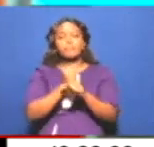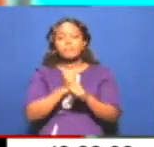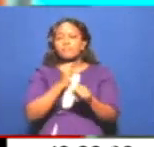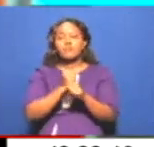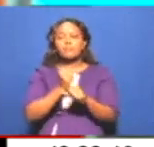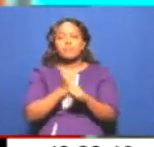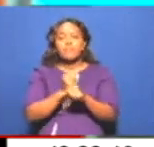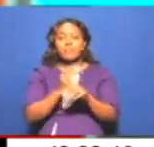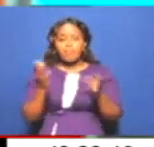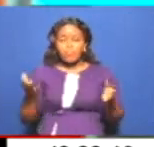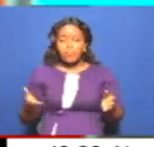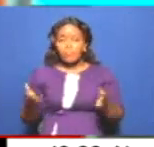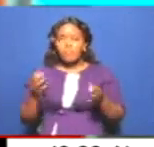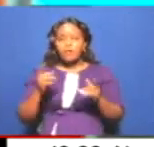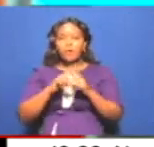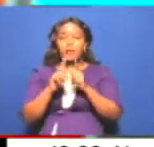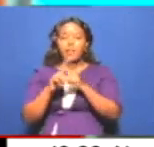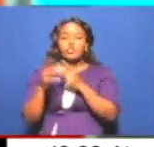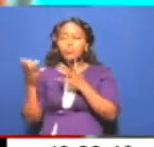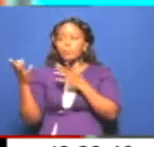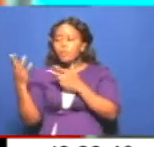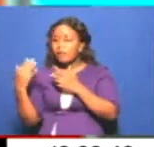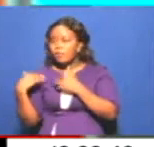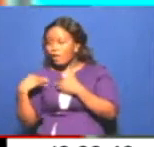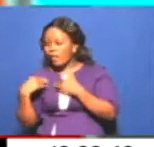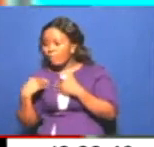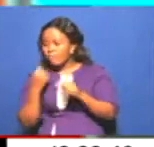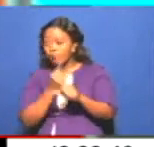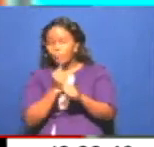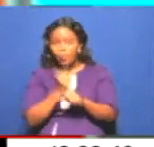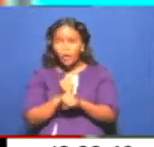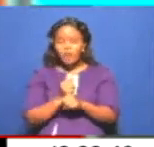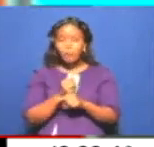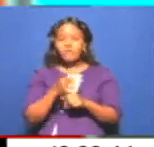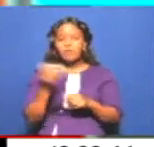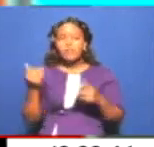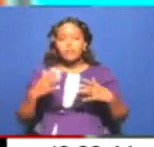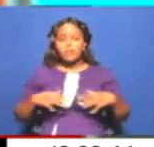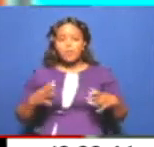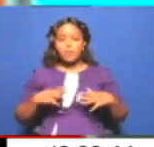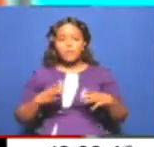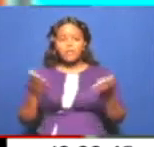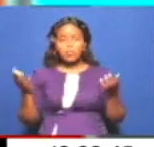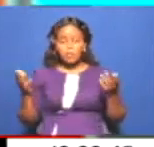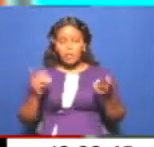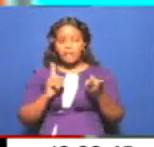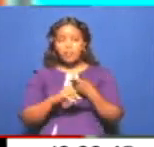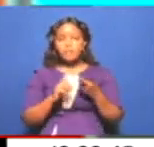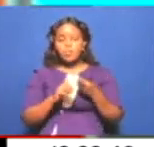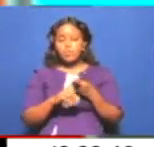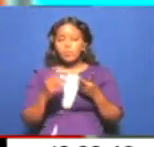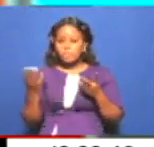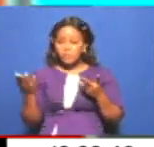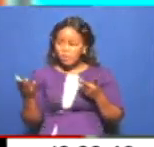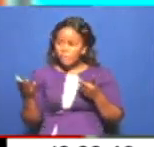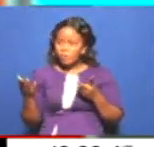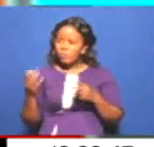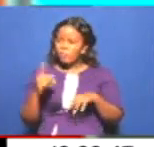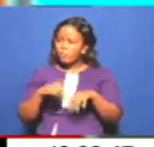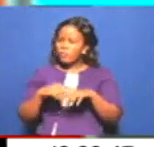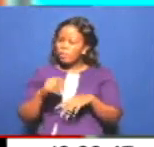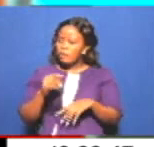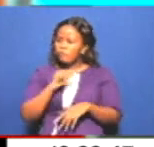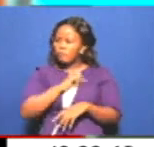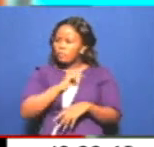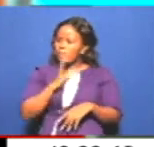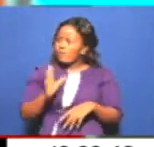utendakazi wangu wa uwakili, nimekuwa pia na fursa ya kufanya kazi na wale watu. Wakati Mheshimiwa Aisha Jumwa alikuwa summoned kule,